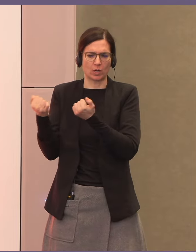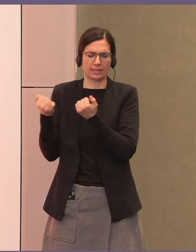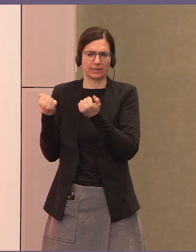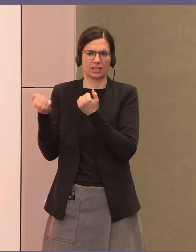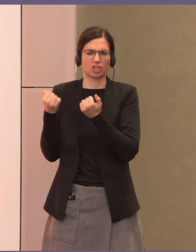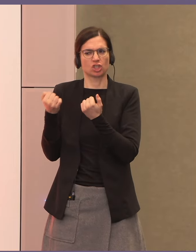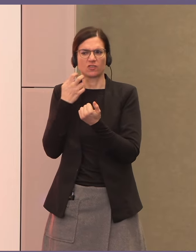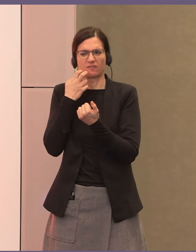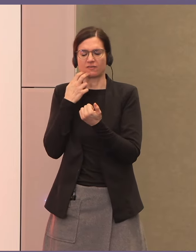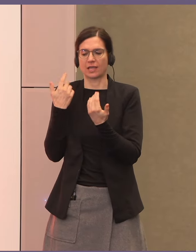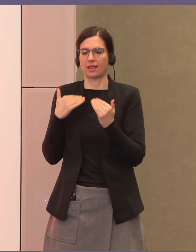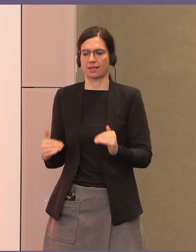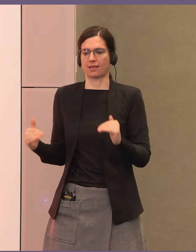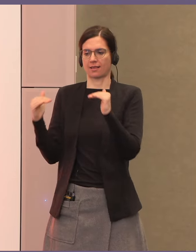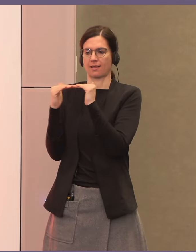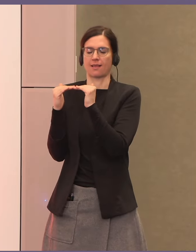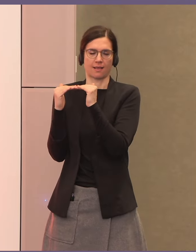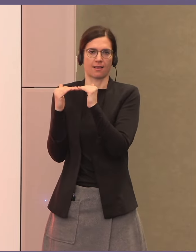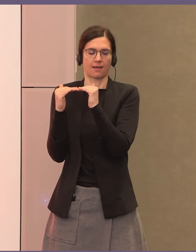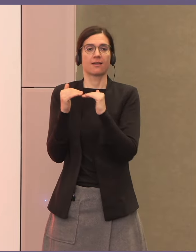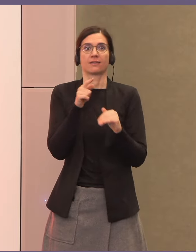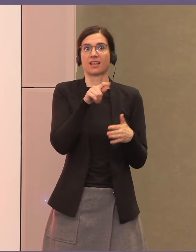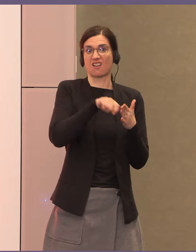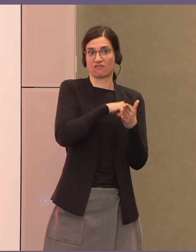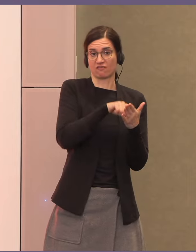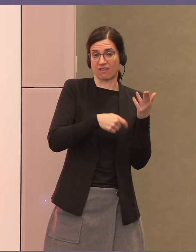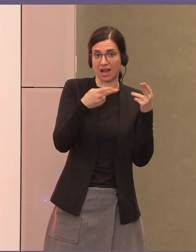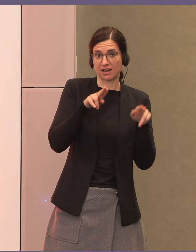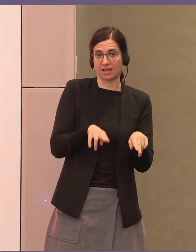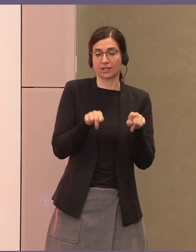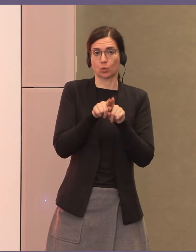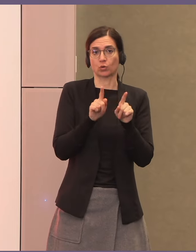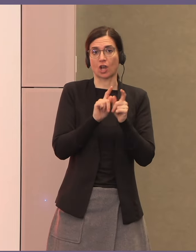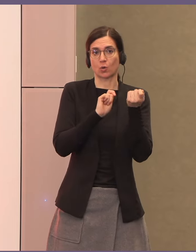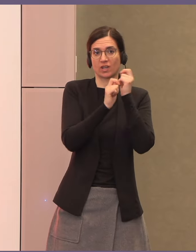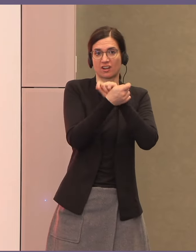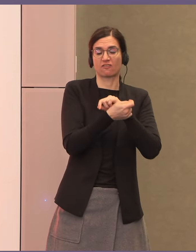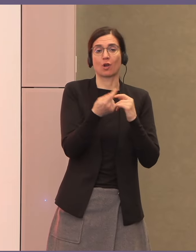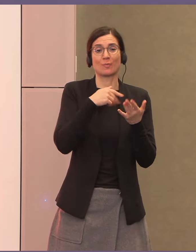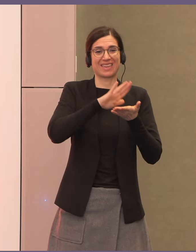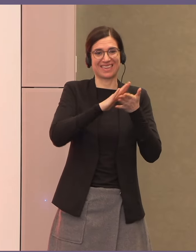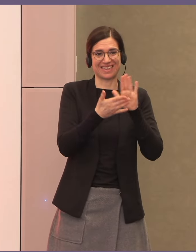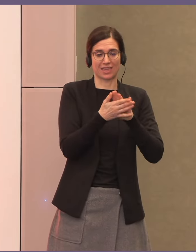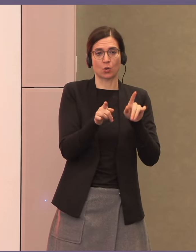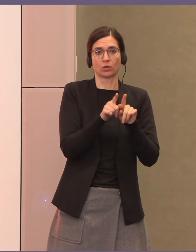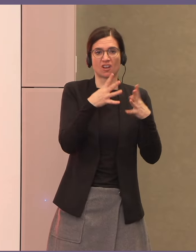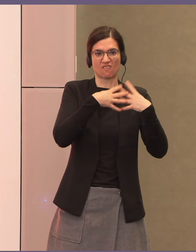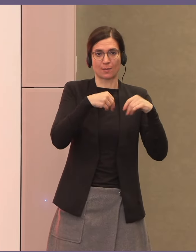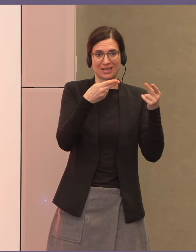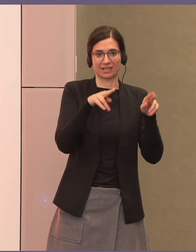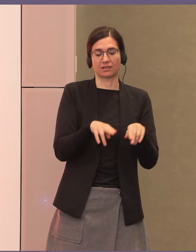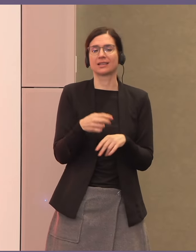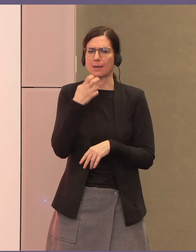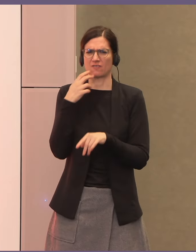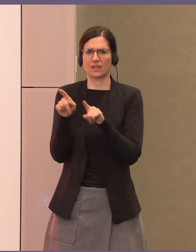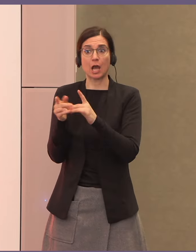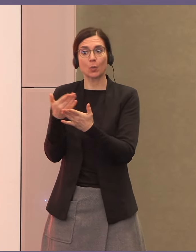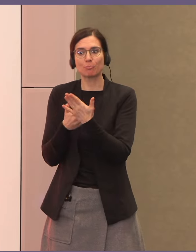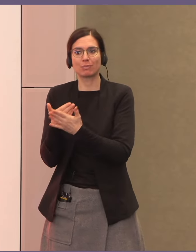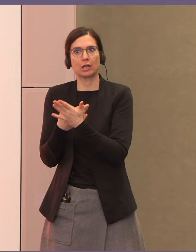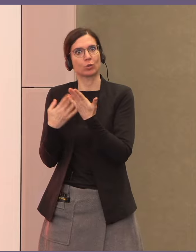Partizipationsrechte, das Wahlrecht und eine Reform des Ehe- und Familienrechts, sondern auch auf verbesserte